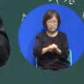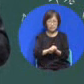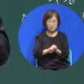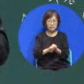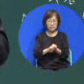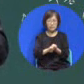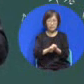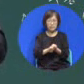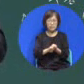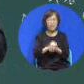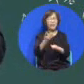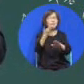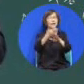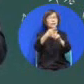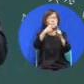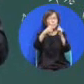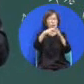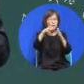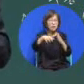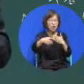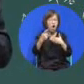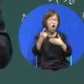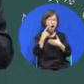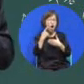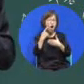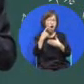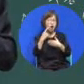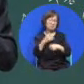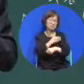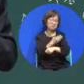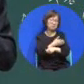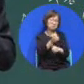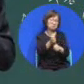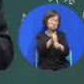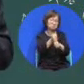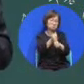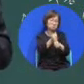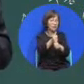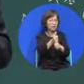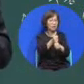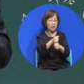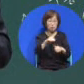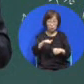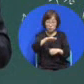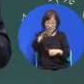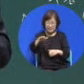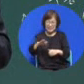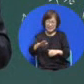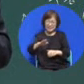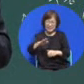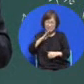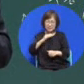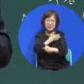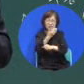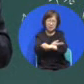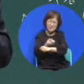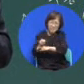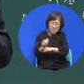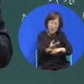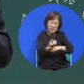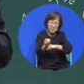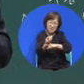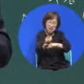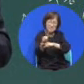거짓 능력을 붙잡고 있습니다. 참 능력을 전달하는 교회 되게 해 주옵소서. Churches are holding on to this fake power. Lord, help us to hold on